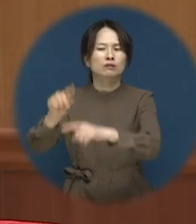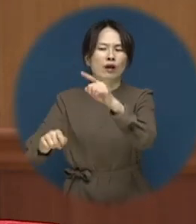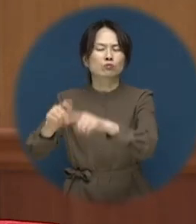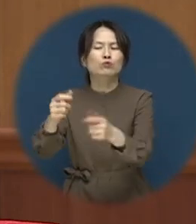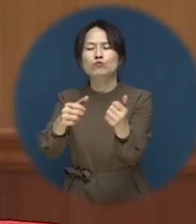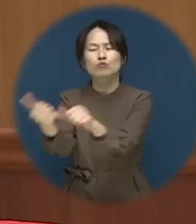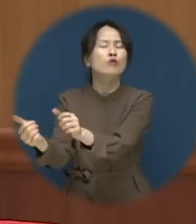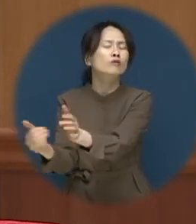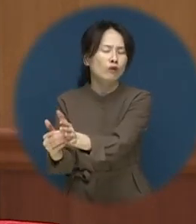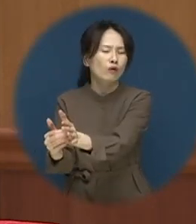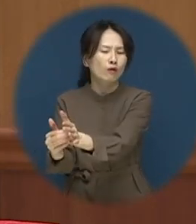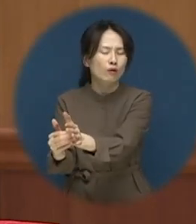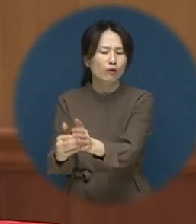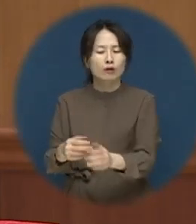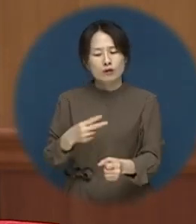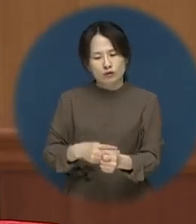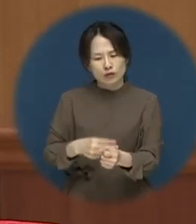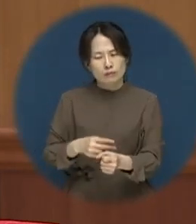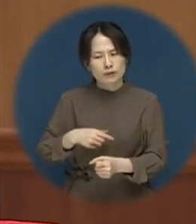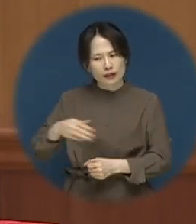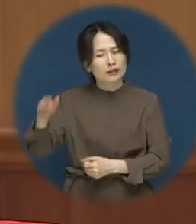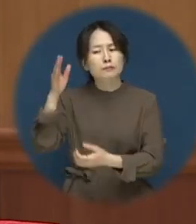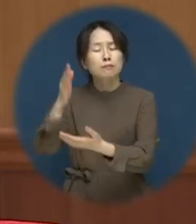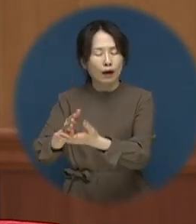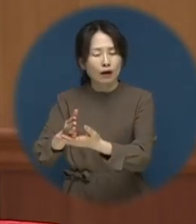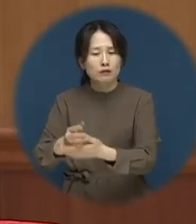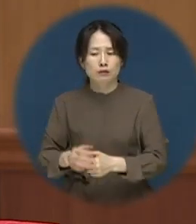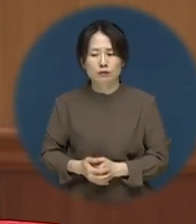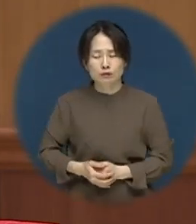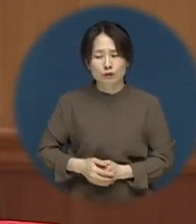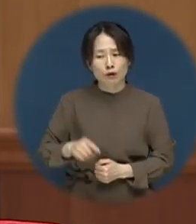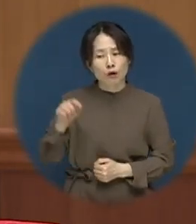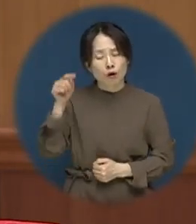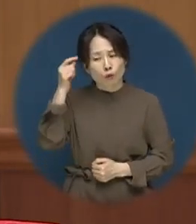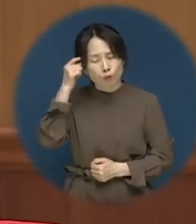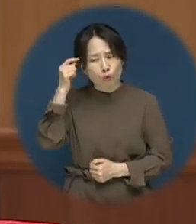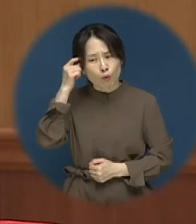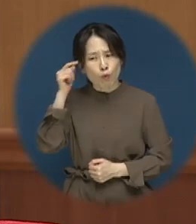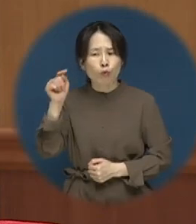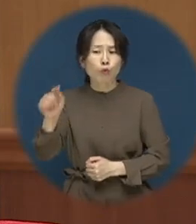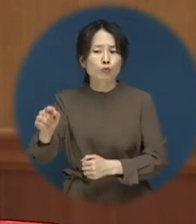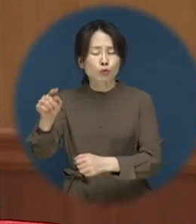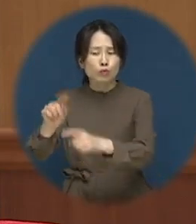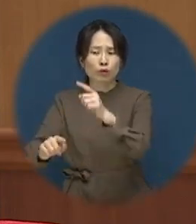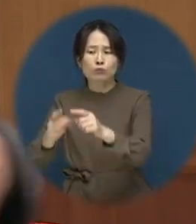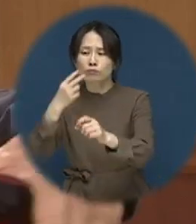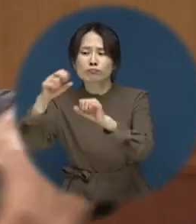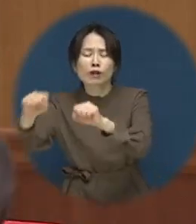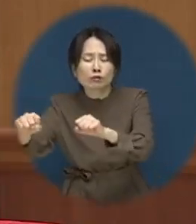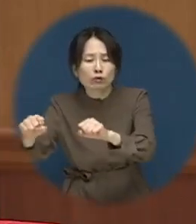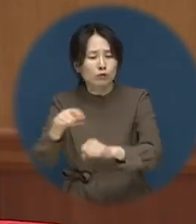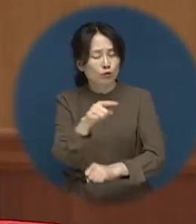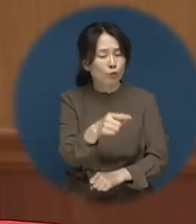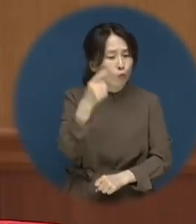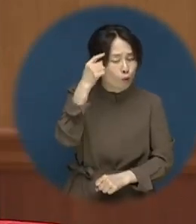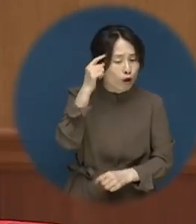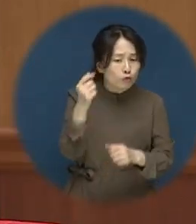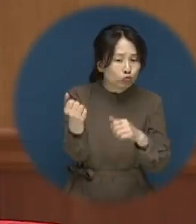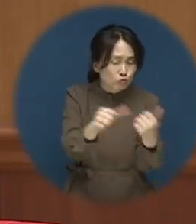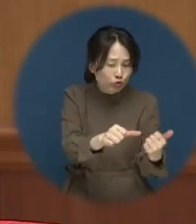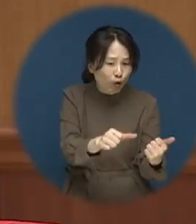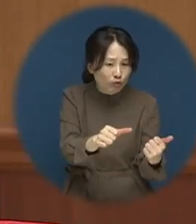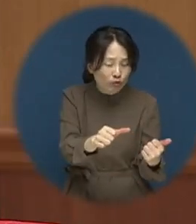살은 나무를 현재 그분들은 분명히 살았다 그랬는데 예. 왜 죽었다 그래요 그랬더니 그 옆에 하수도가 지나가는